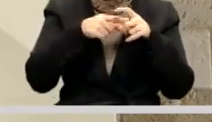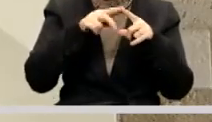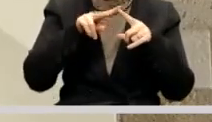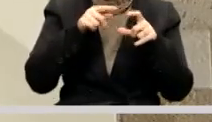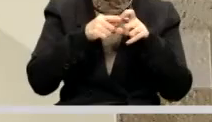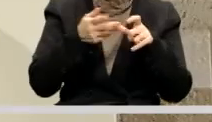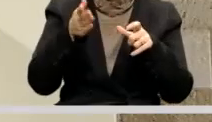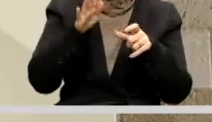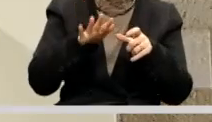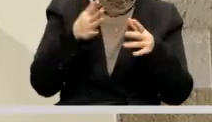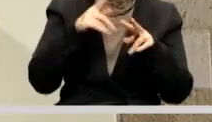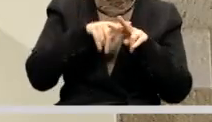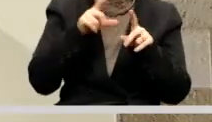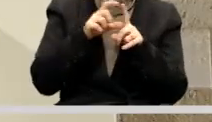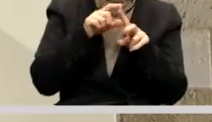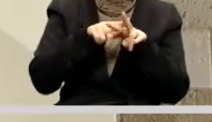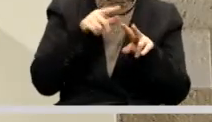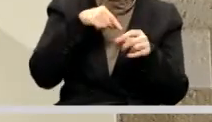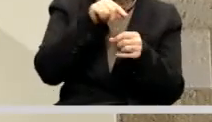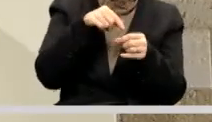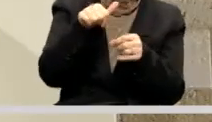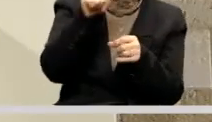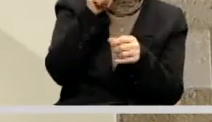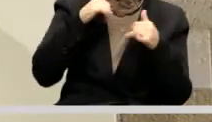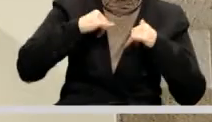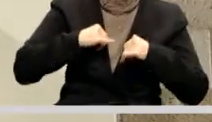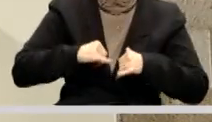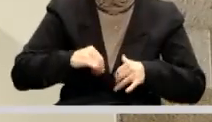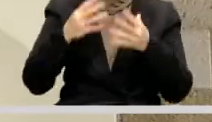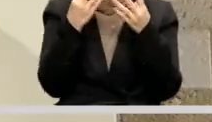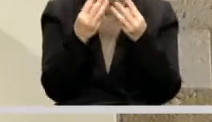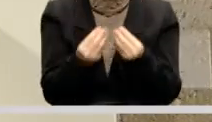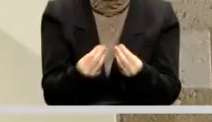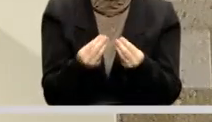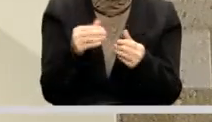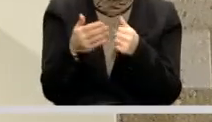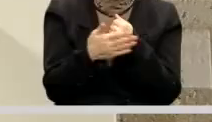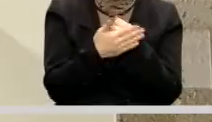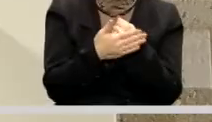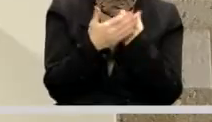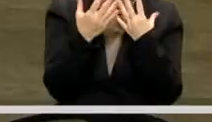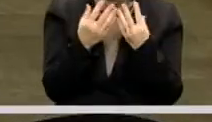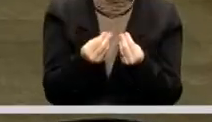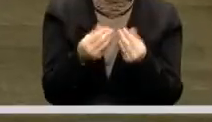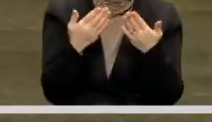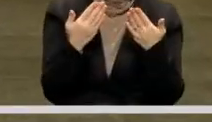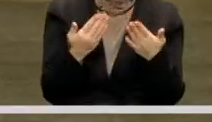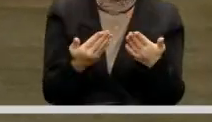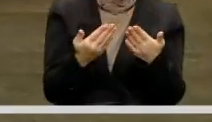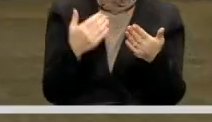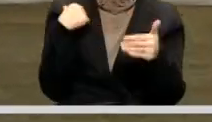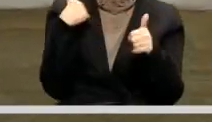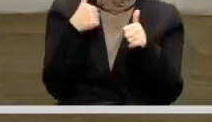çayı, bunları kullanmak daha da rahatlamanıza ve derin uykuya dalmanıza yardımcı olur. Peki